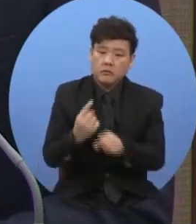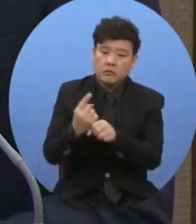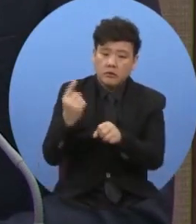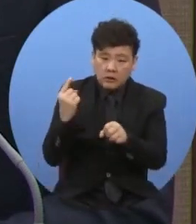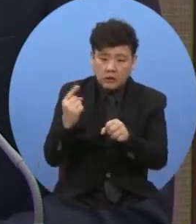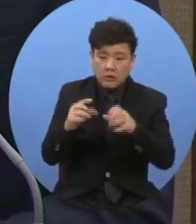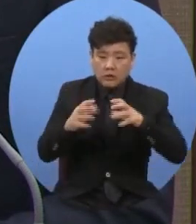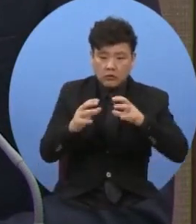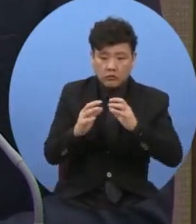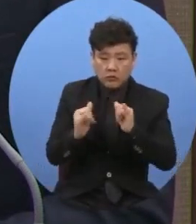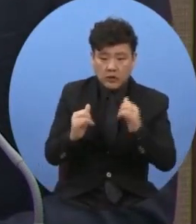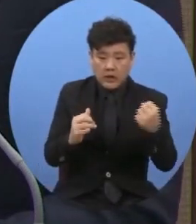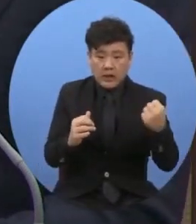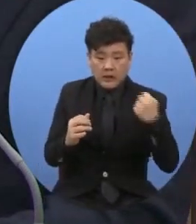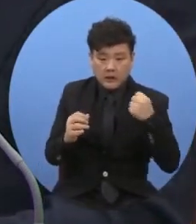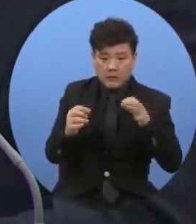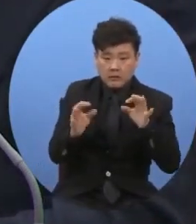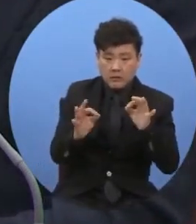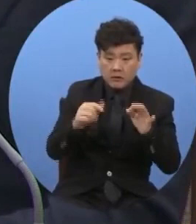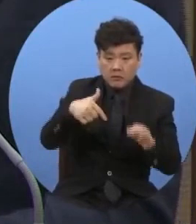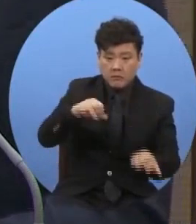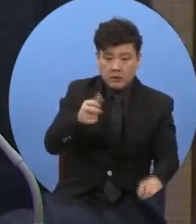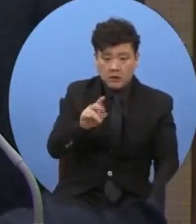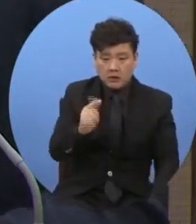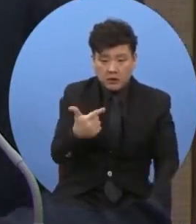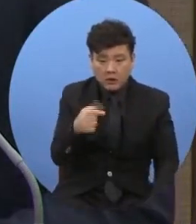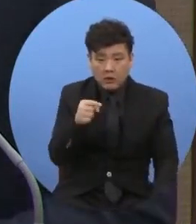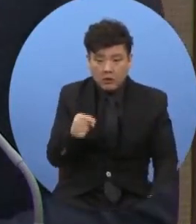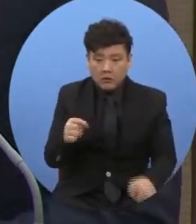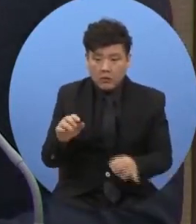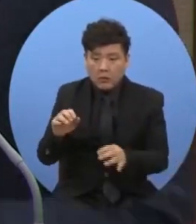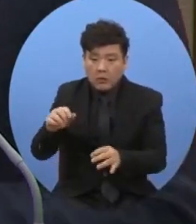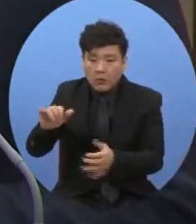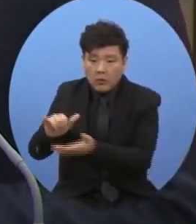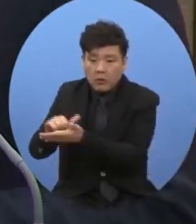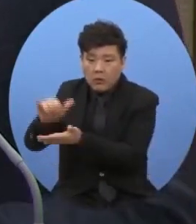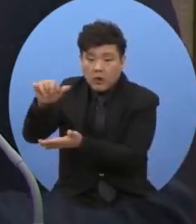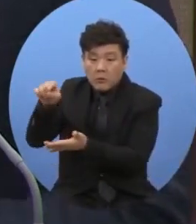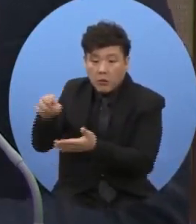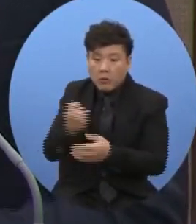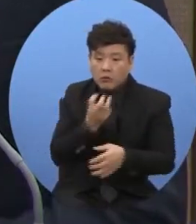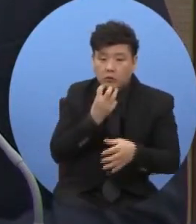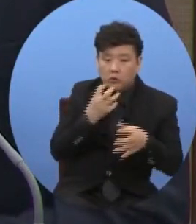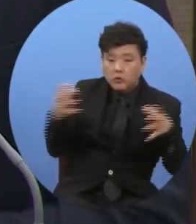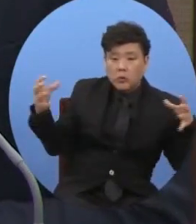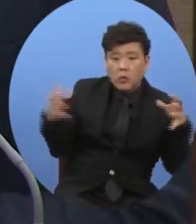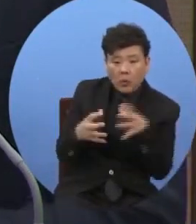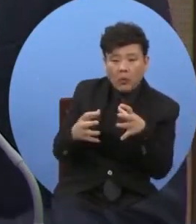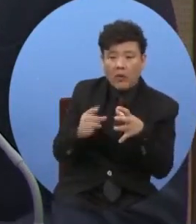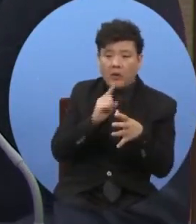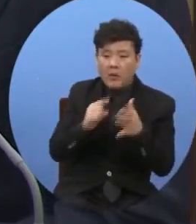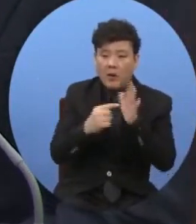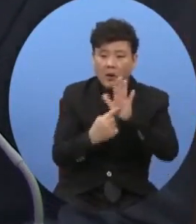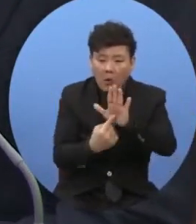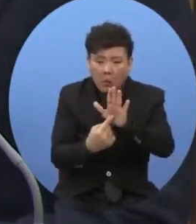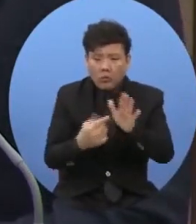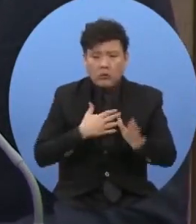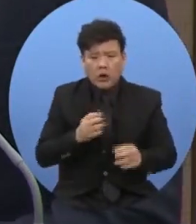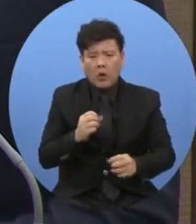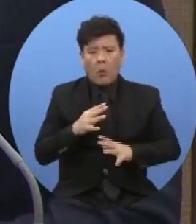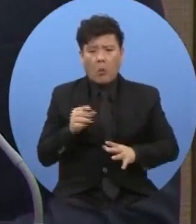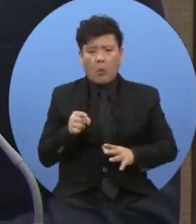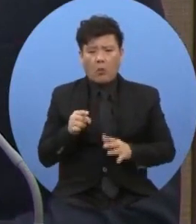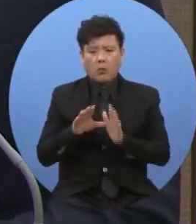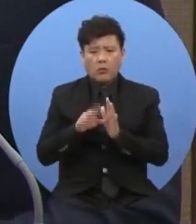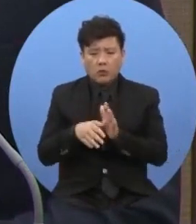대표가 갑자기 김포시 서울시 편입 당론으로 추진하겠다고 발표했고요. 저는 그때 좀 깜짝 놀랐어요. 그리고 동시에 든 생각은 그 당시에